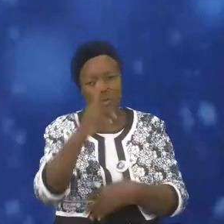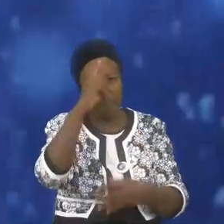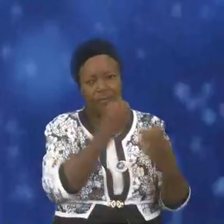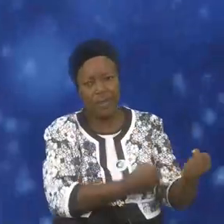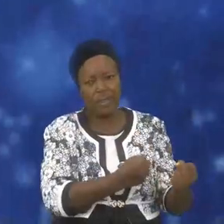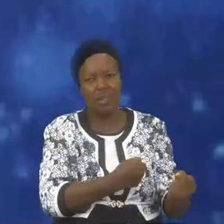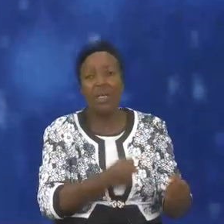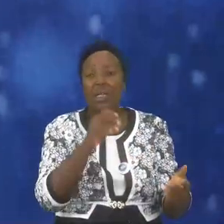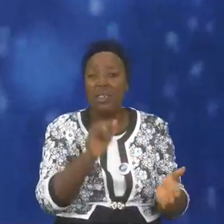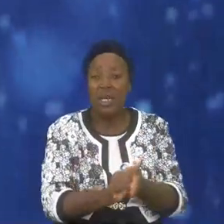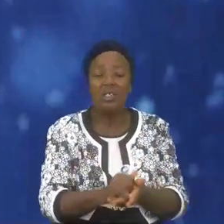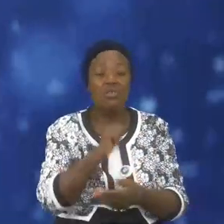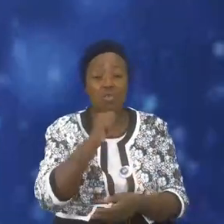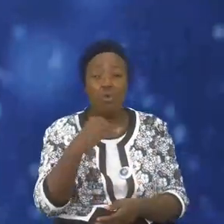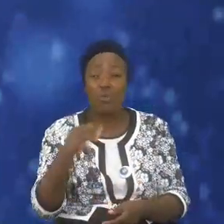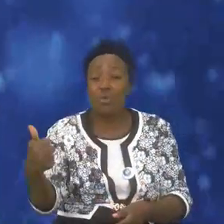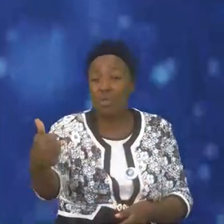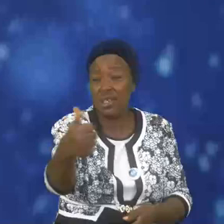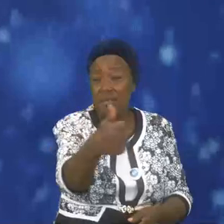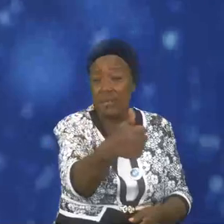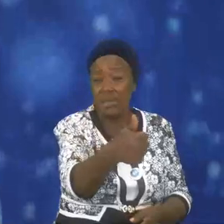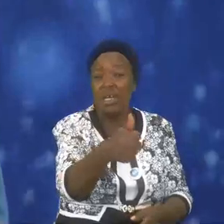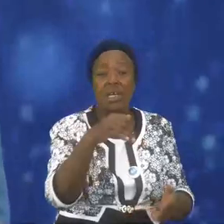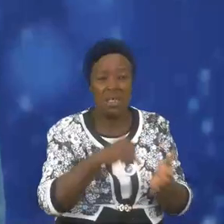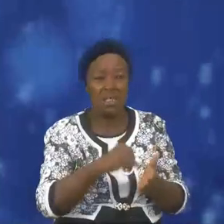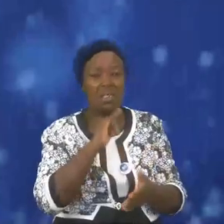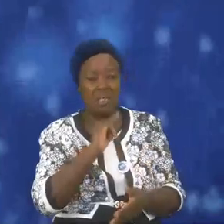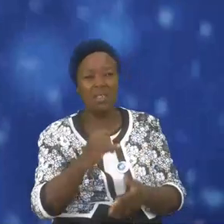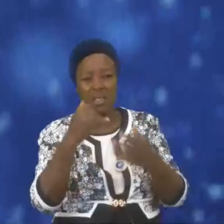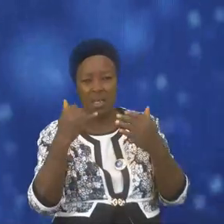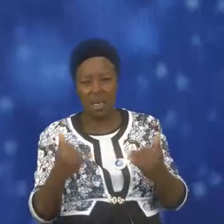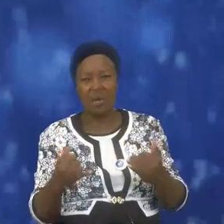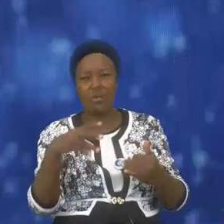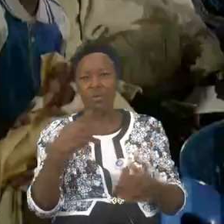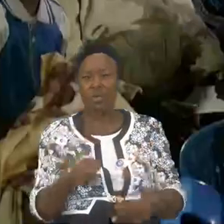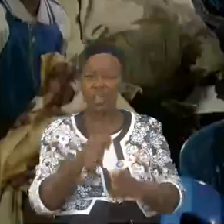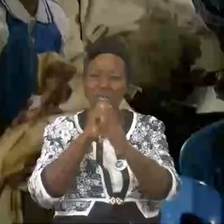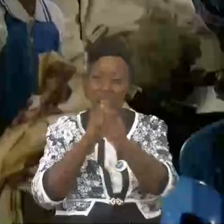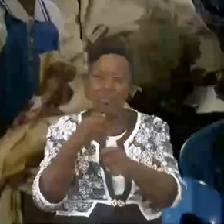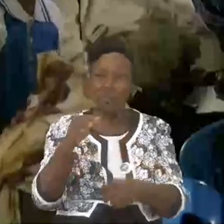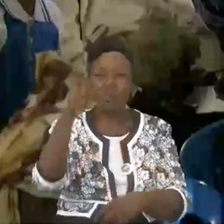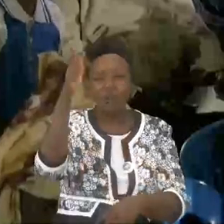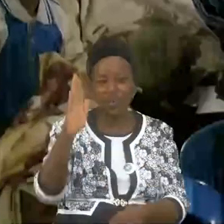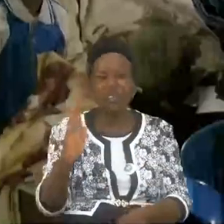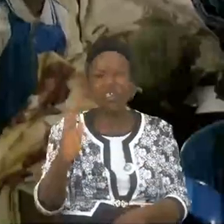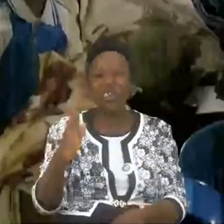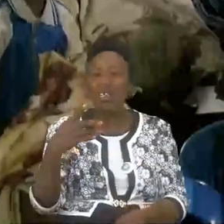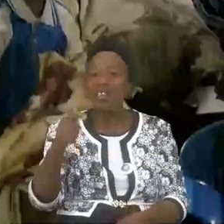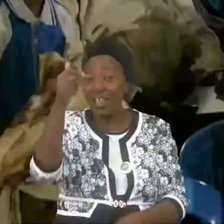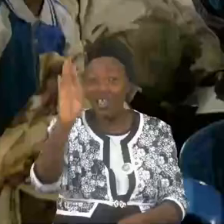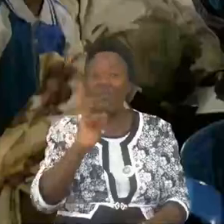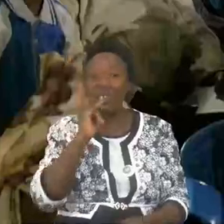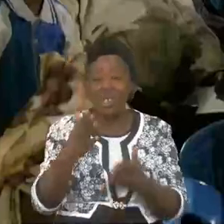moyen de la foi. Cela ne vient pas de toi, c'est le don de Dieu. Le don